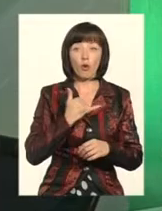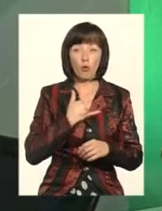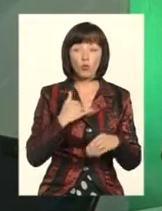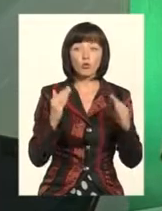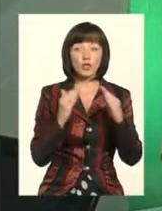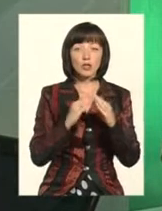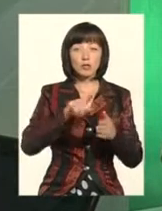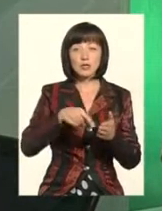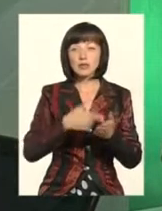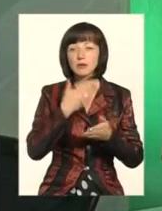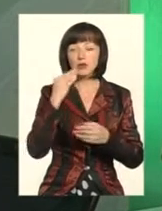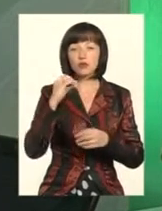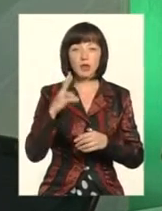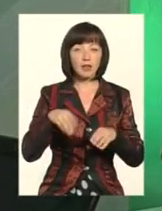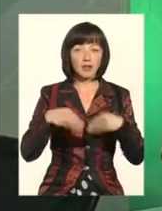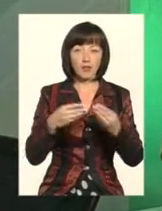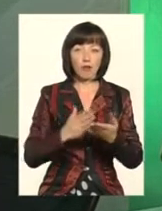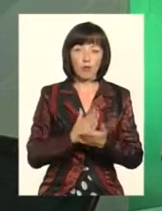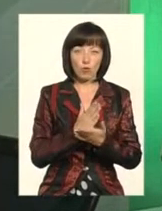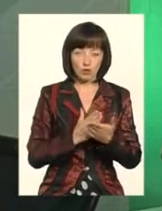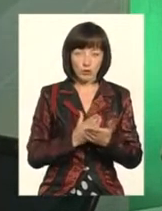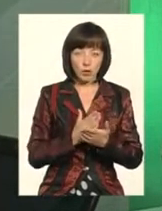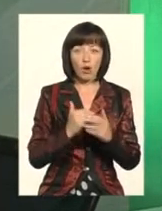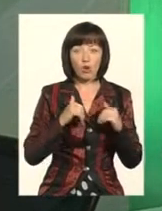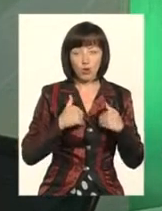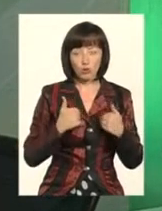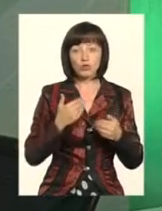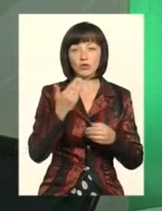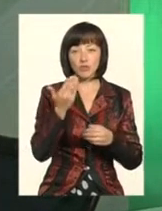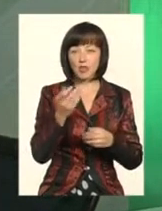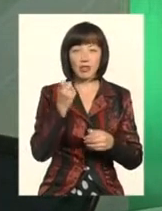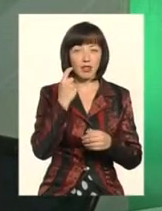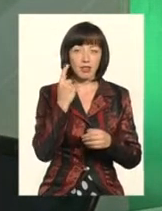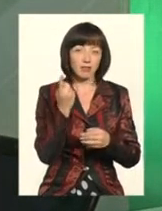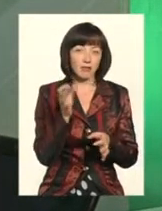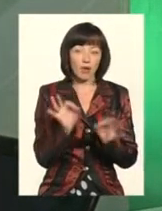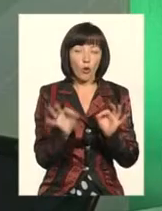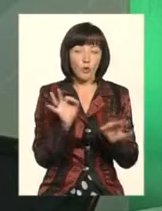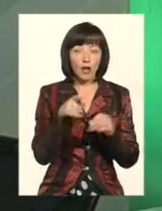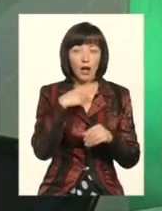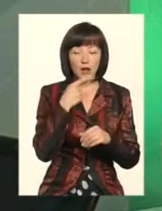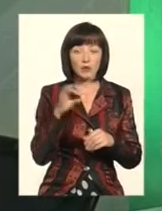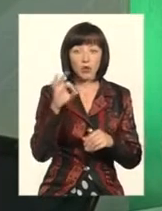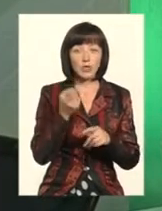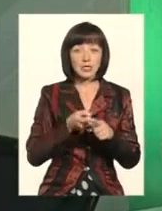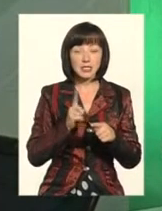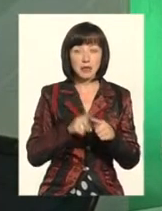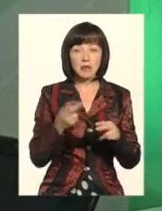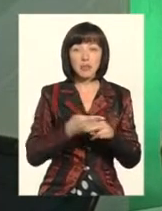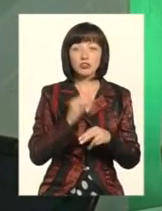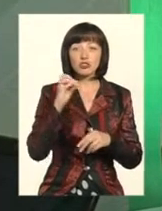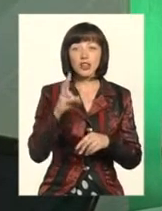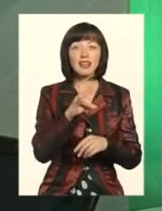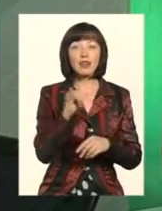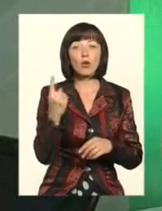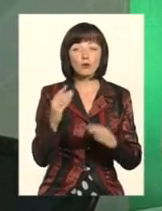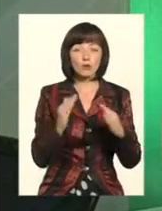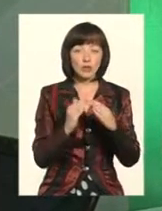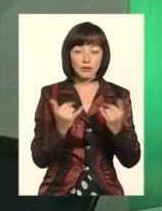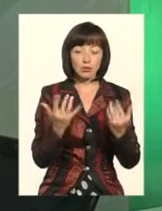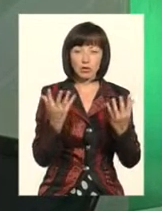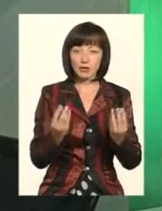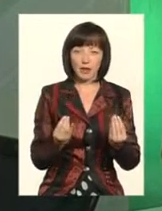немає, щоб ЖЕК не надавав послуги. Ну, я хочу сказати, що ви не об'єктивно кажете про це, тому що без ЖЕКа ні один будинок на